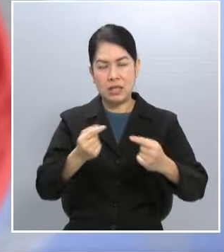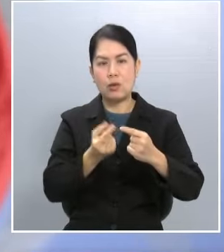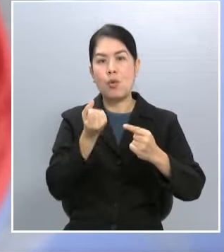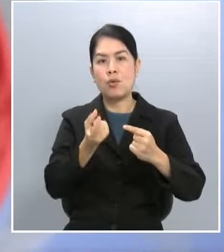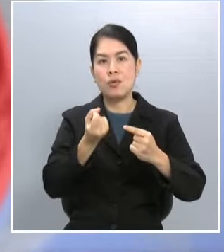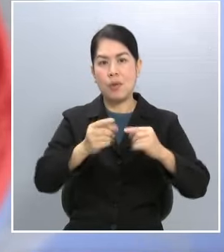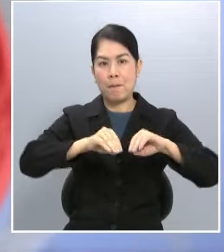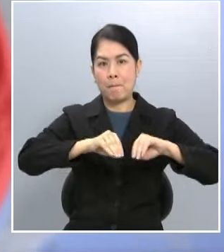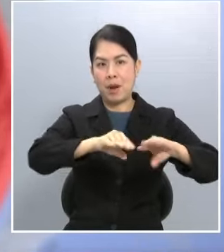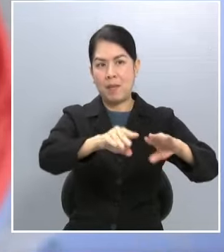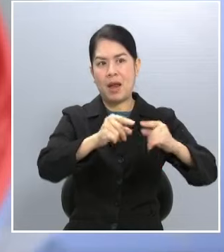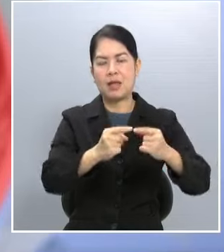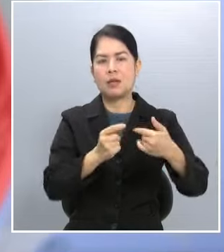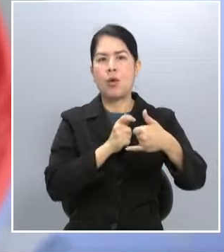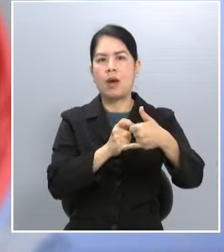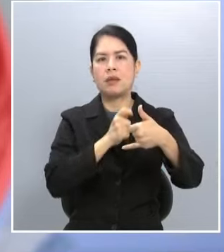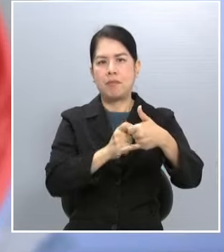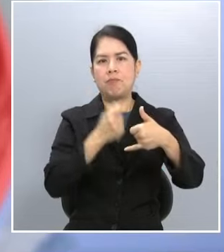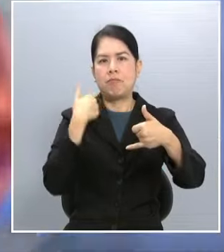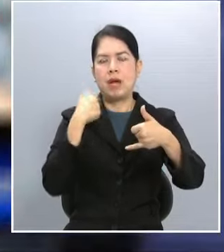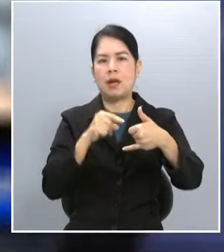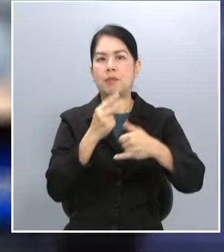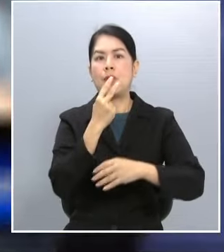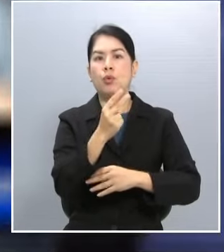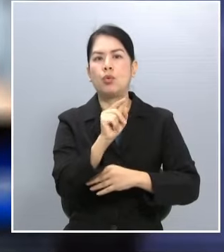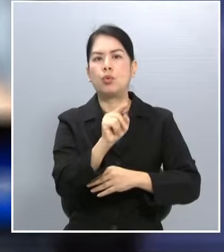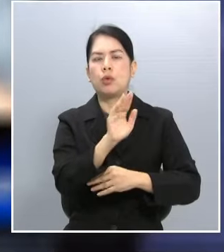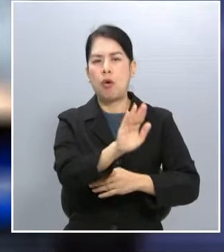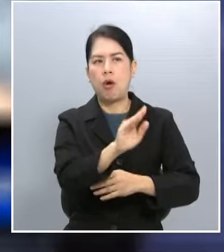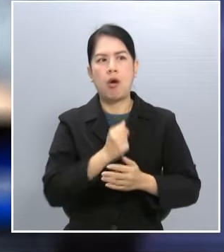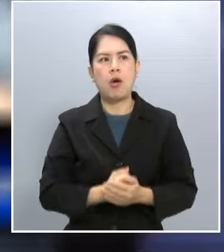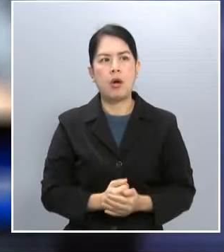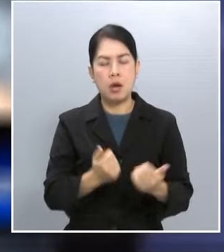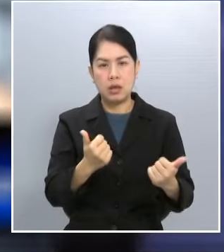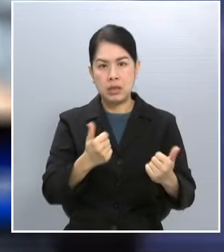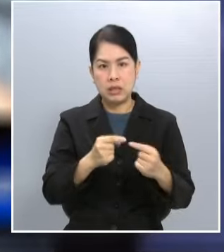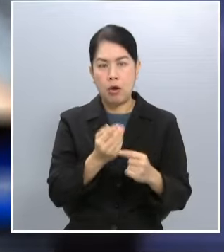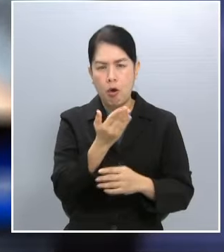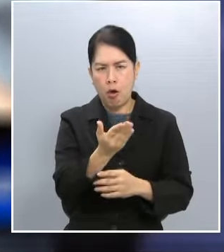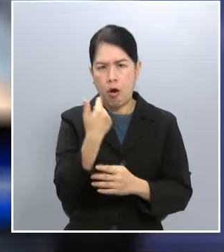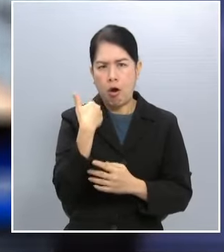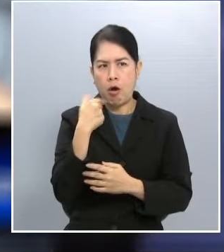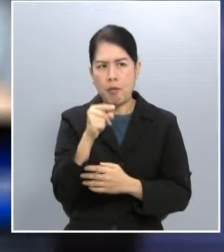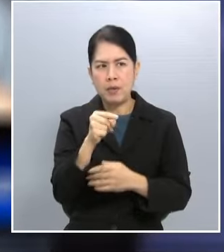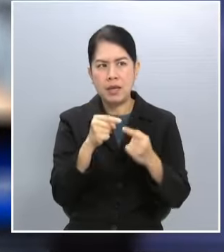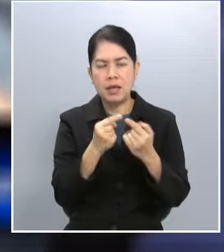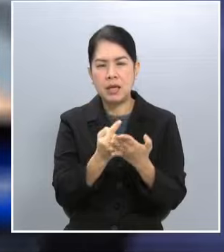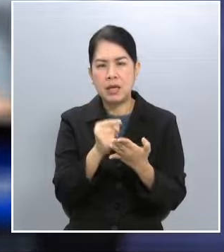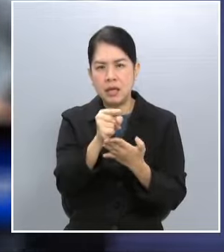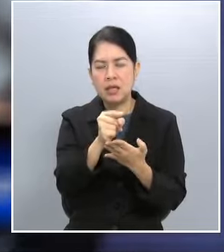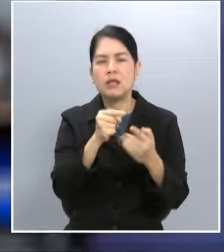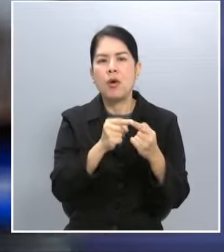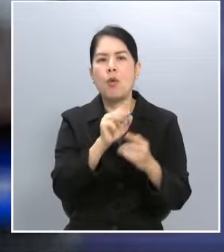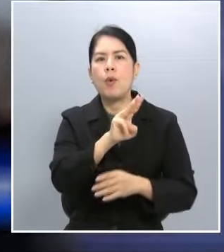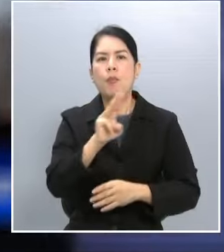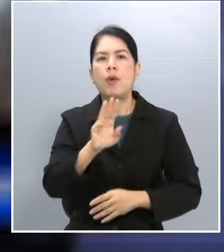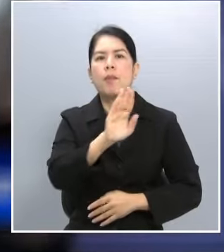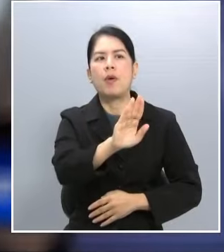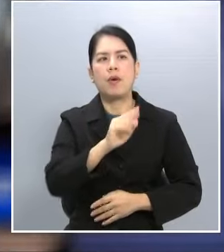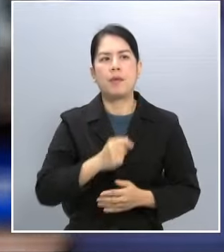ยที่ให้สัมภาษณ์อยู่นะฮะเดี๋ยวลองไปติดตามดูนะครับอันนี้ขออนุญาตดึงเข้ามาจากในเพจของผลกระแสกันแล้วกัน คืออะไร เนี่ยนะฮะ น้องบอกว่าคือ